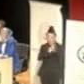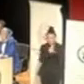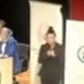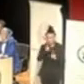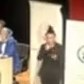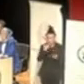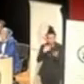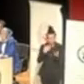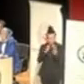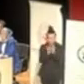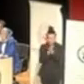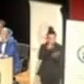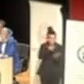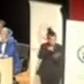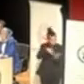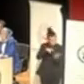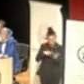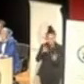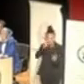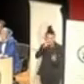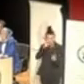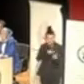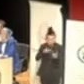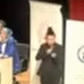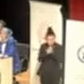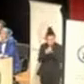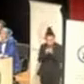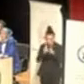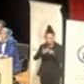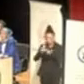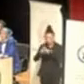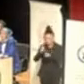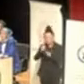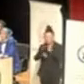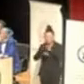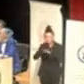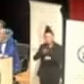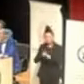dikkat etmeleri gereken hususları öğretiyoruz. Adım adım ilerliyoruz.